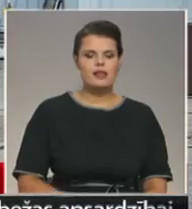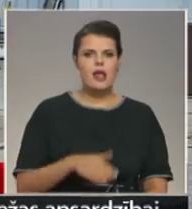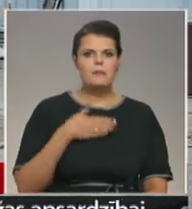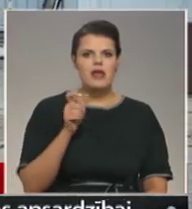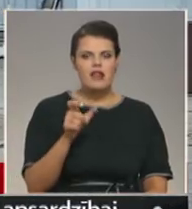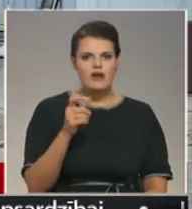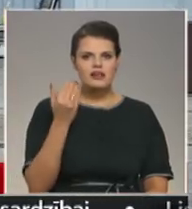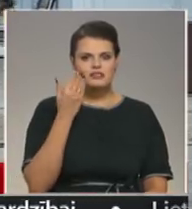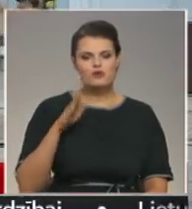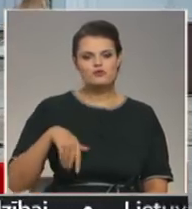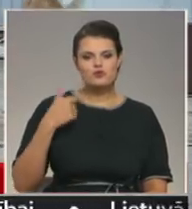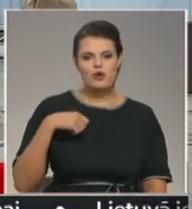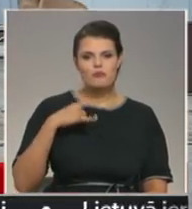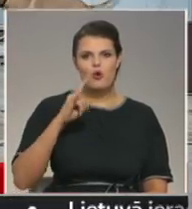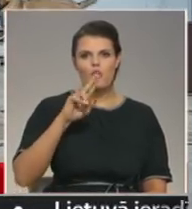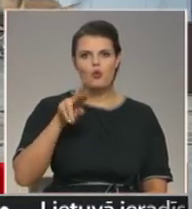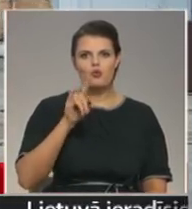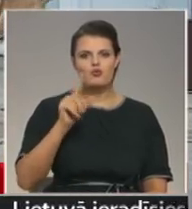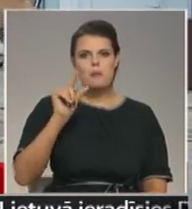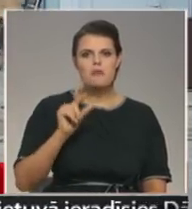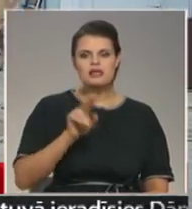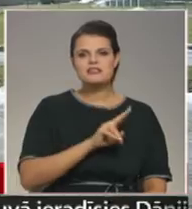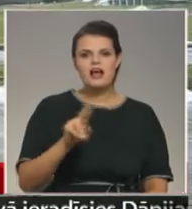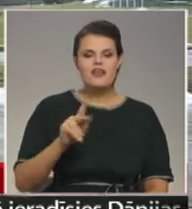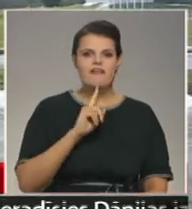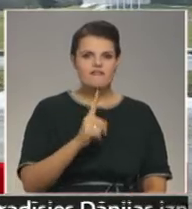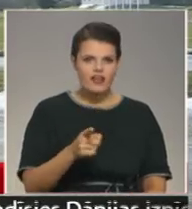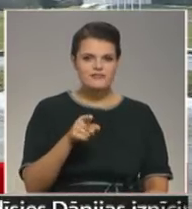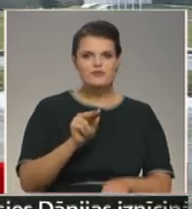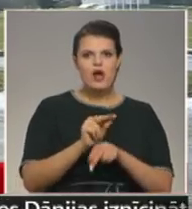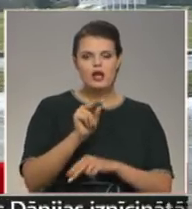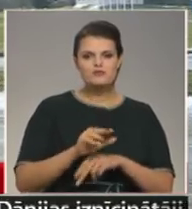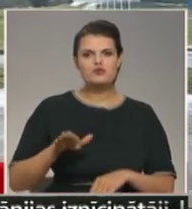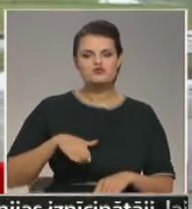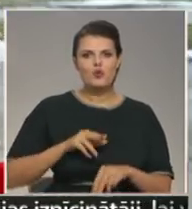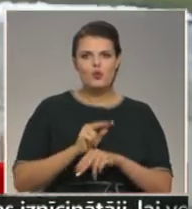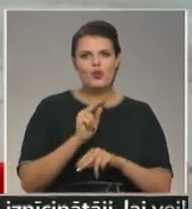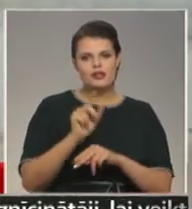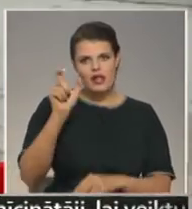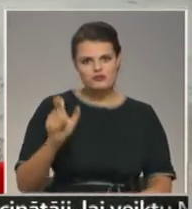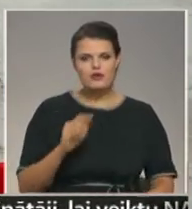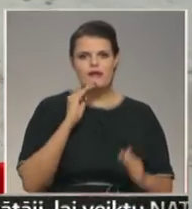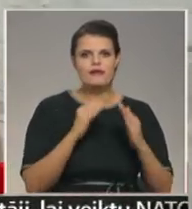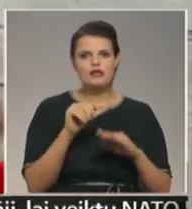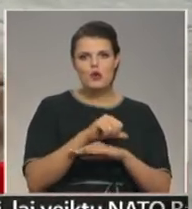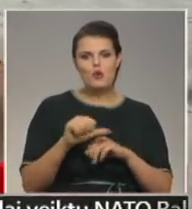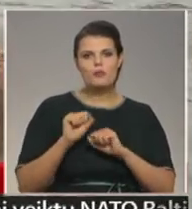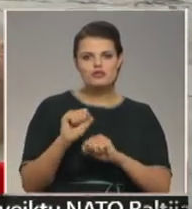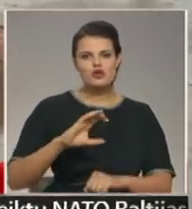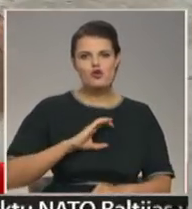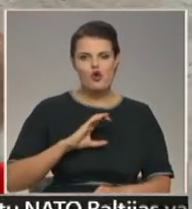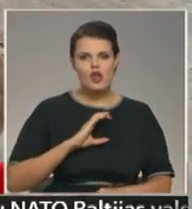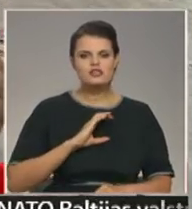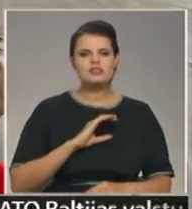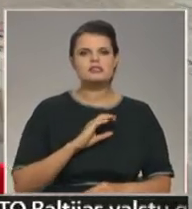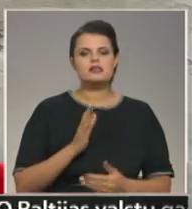Mīļvārdiņā sauktajai suņu meitenei Undu ir mazliet mazāk nekā viens gads. Viņu apmāca kinologs Guntars Aprīnis, kurš Rēzeknes robežsardzes koledžas